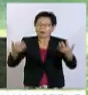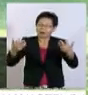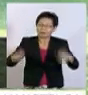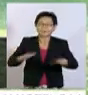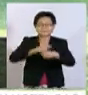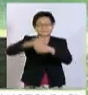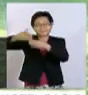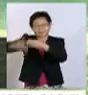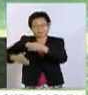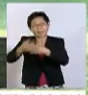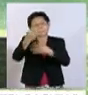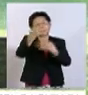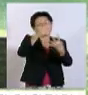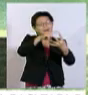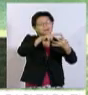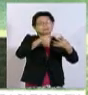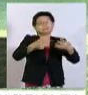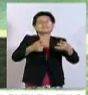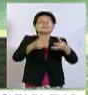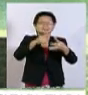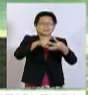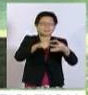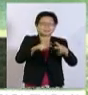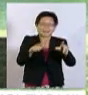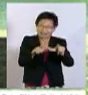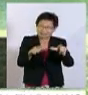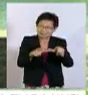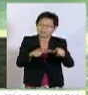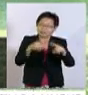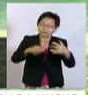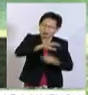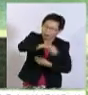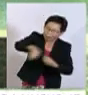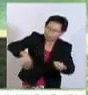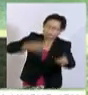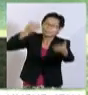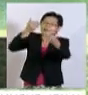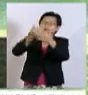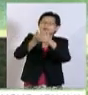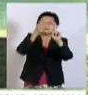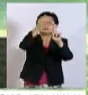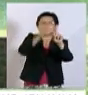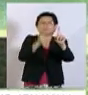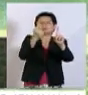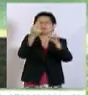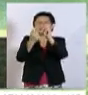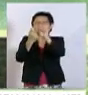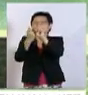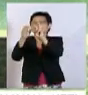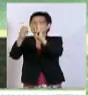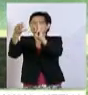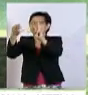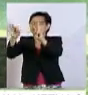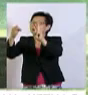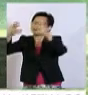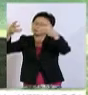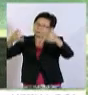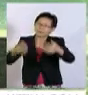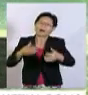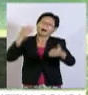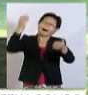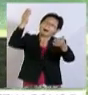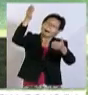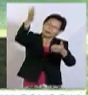4 konsesi air di Selangor telah pun diambil alih, menjelang 1 Januari 2019